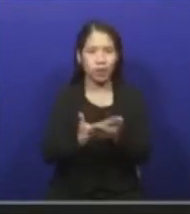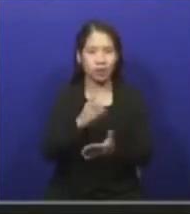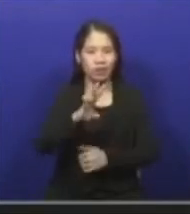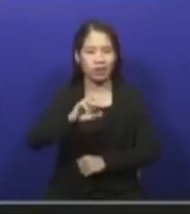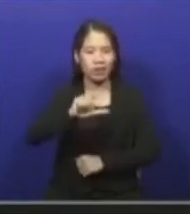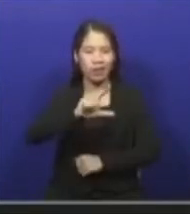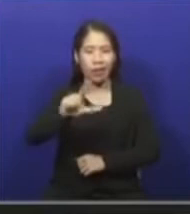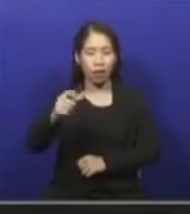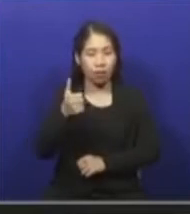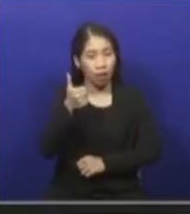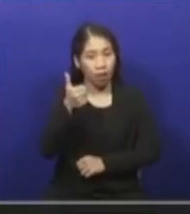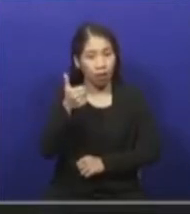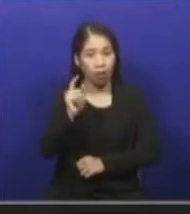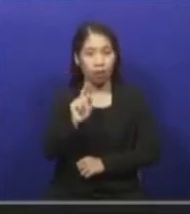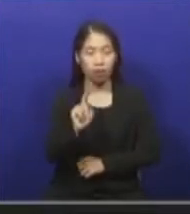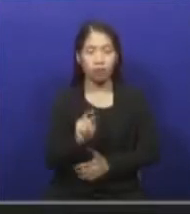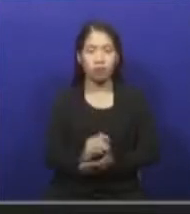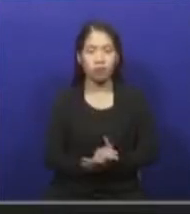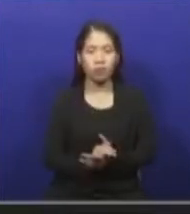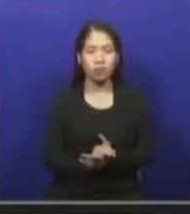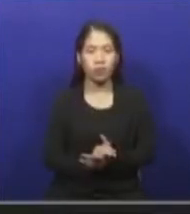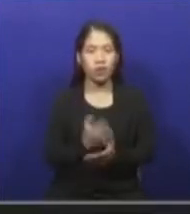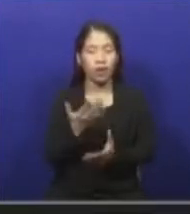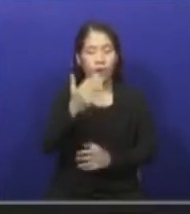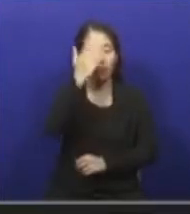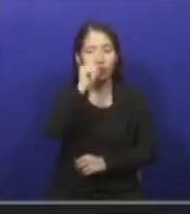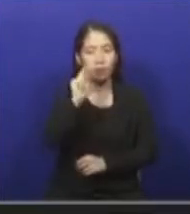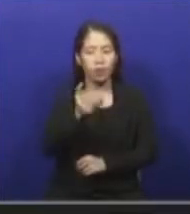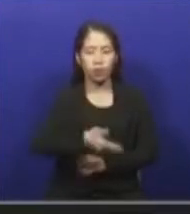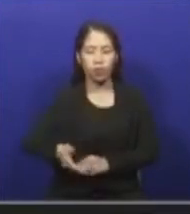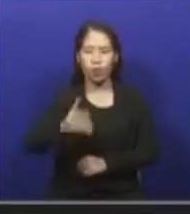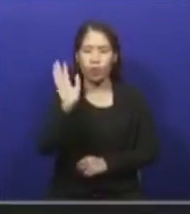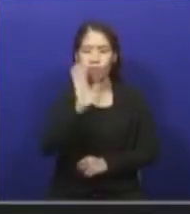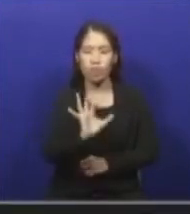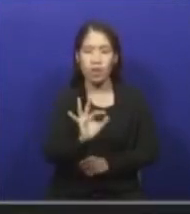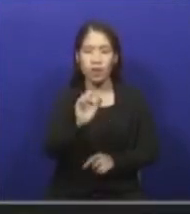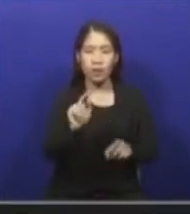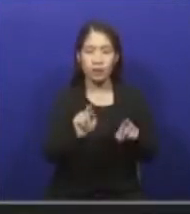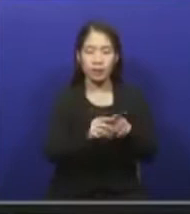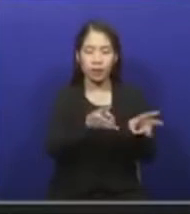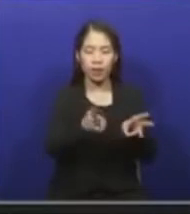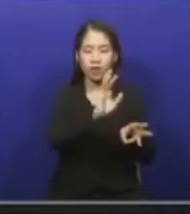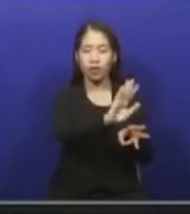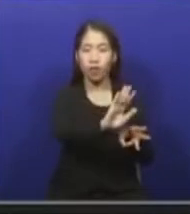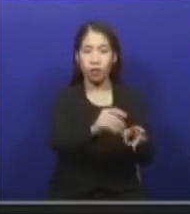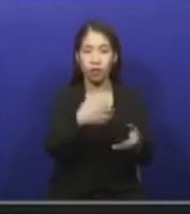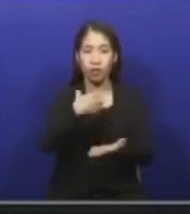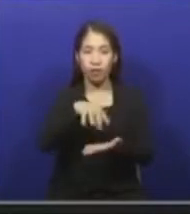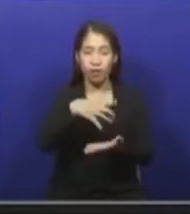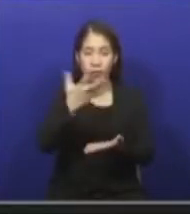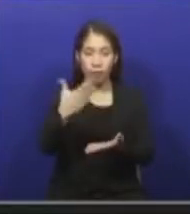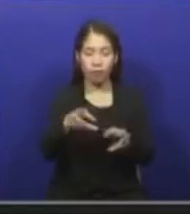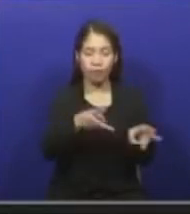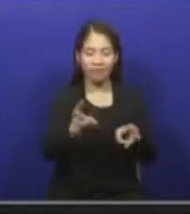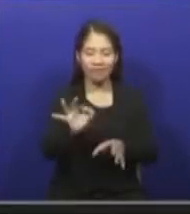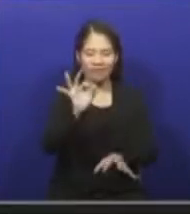ทนี้ได้มากน้อยเพียงใดกันครับแล้วทำไมเราถึงไม่เลือกใช้วิธีแบบที่น้องก้าวเลือกใช้กันล่ะครับวิธีการในการ